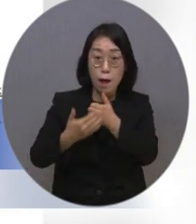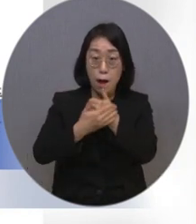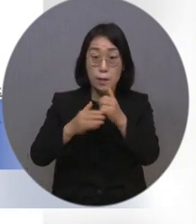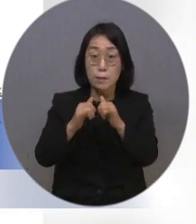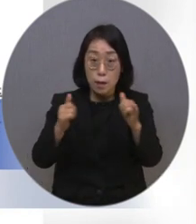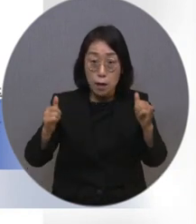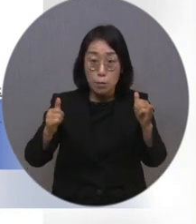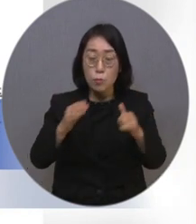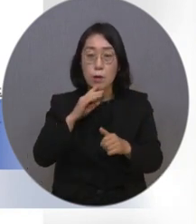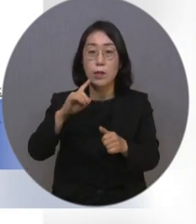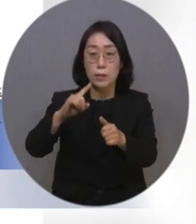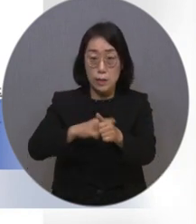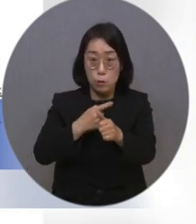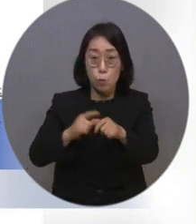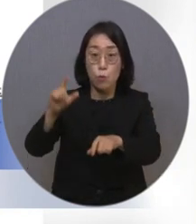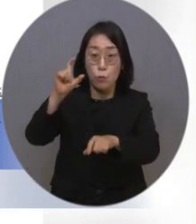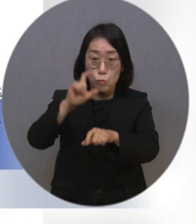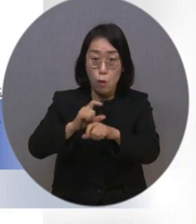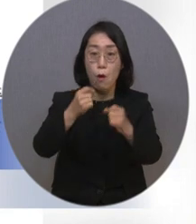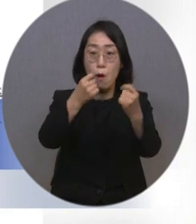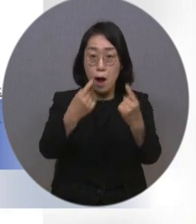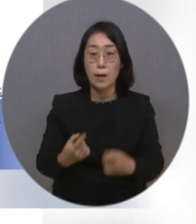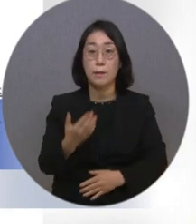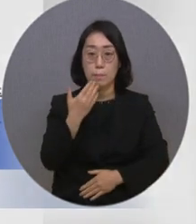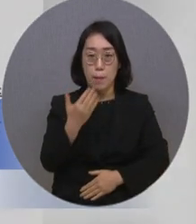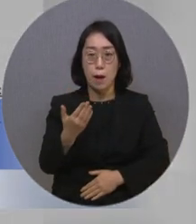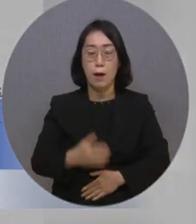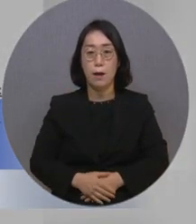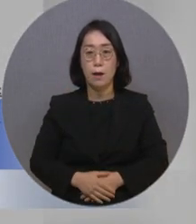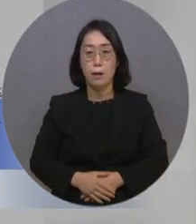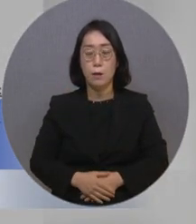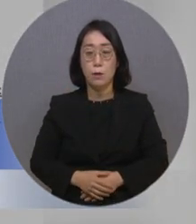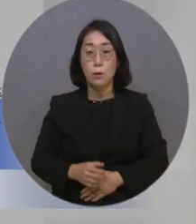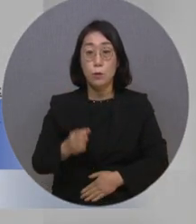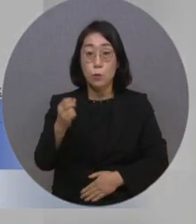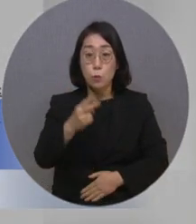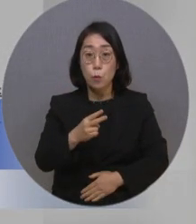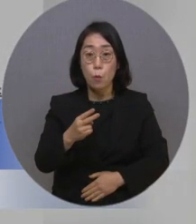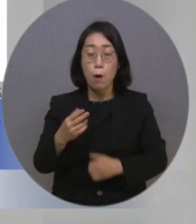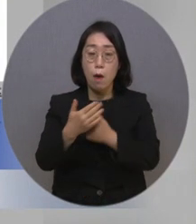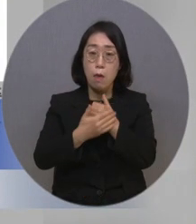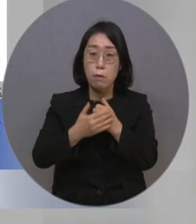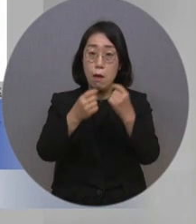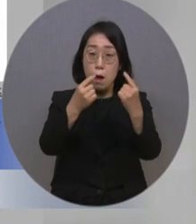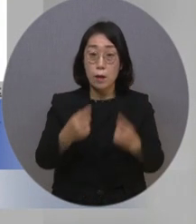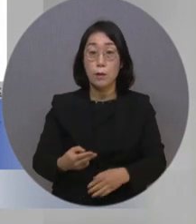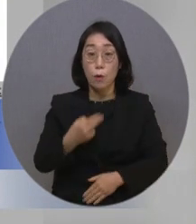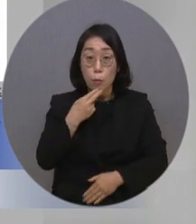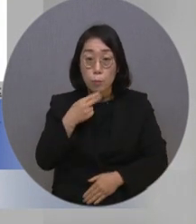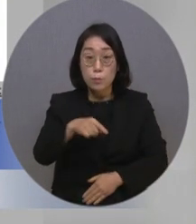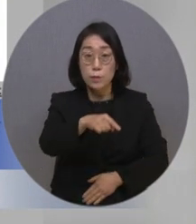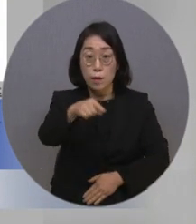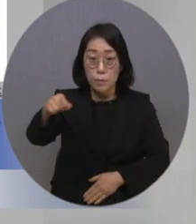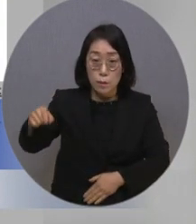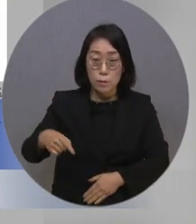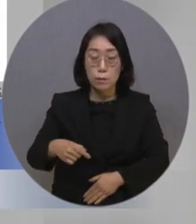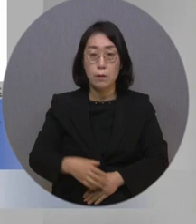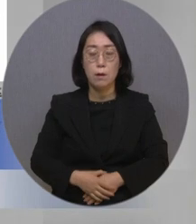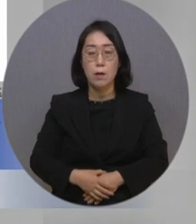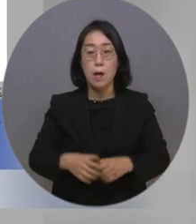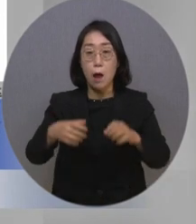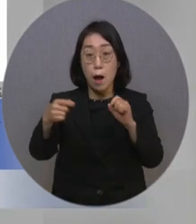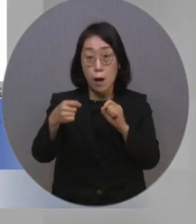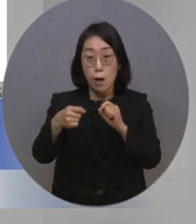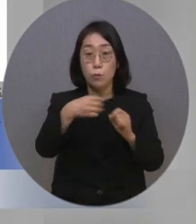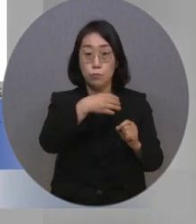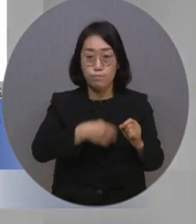사용자는이 자동으로 추가 혜택을 받을 수 있게 됩니다 또한 경감 혜택을 받고 있지 않는 대상자는 거주지역